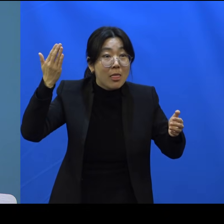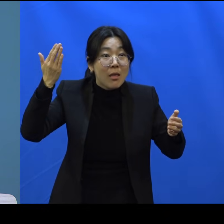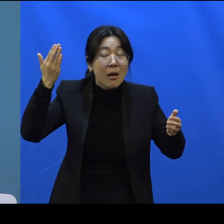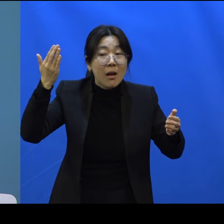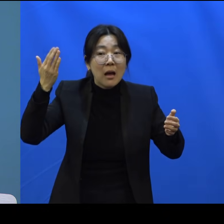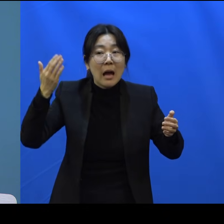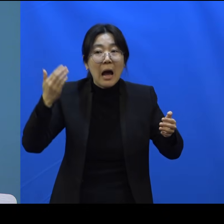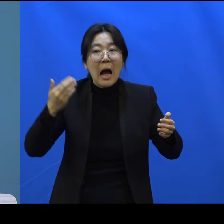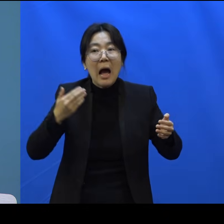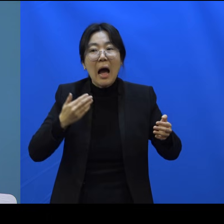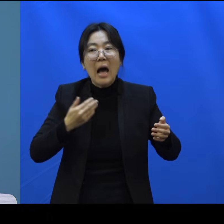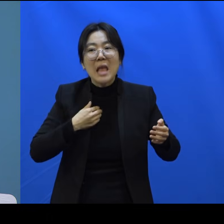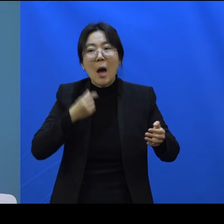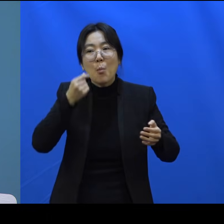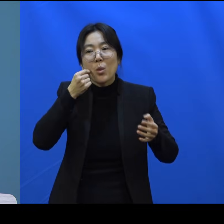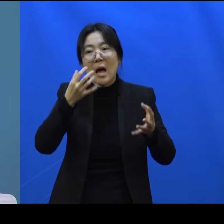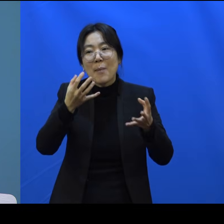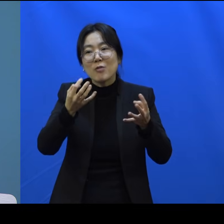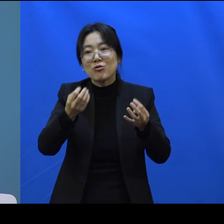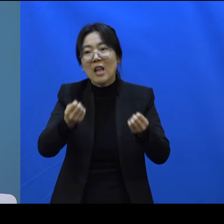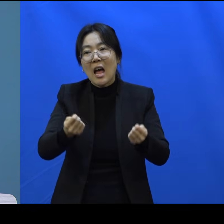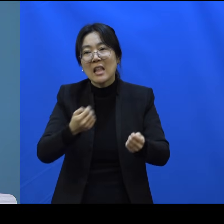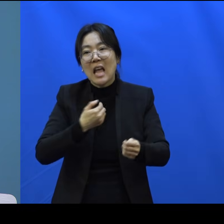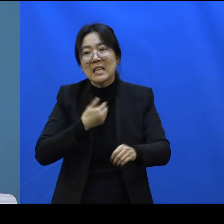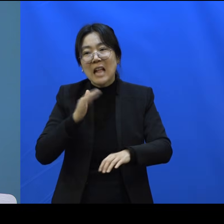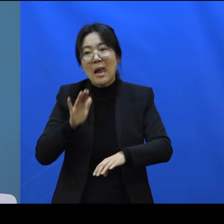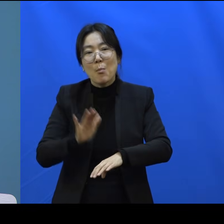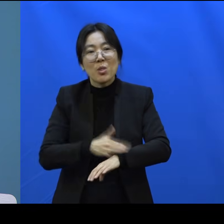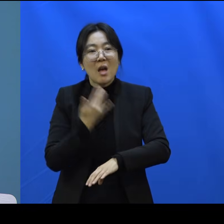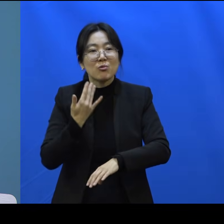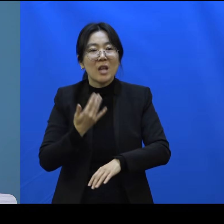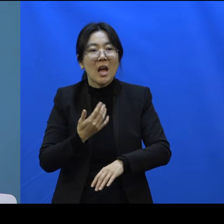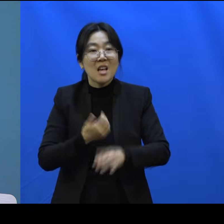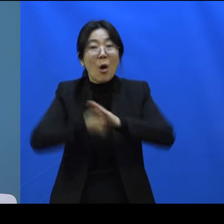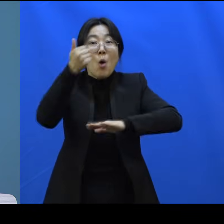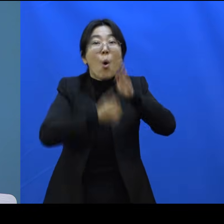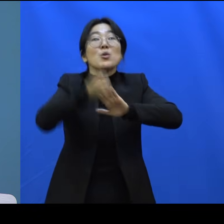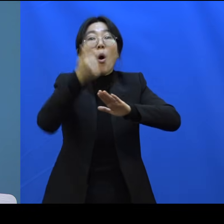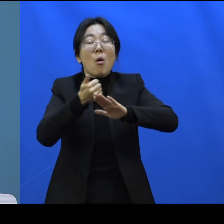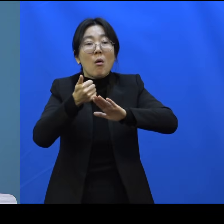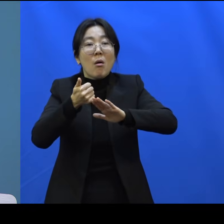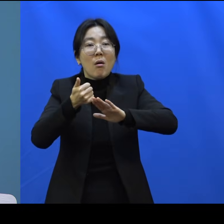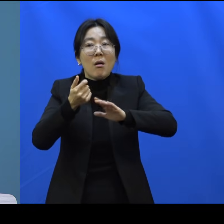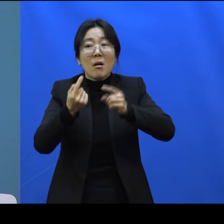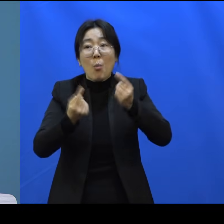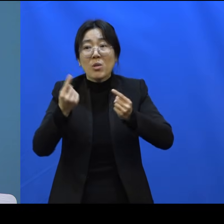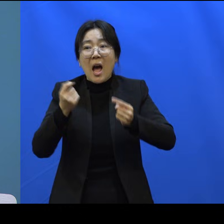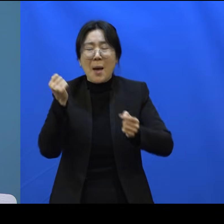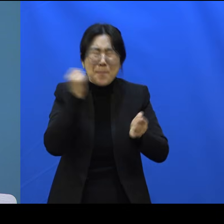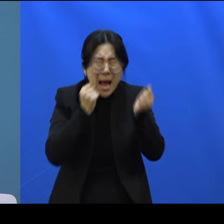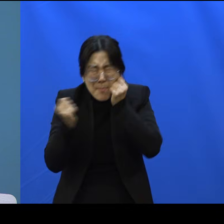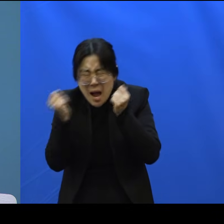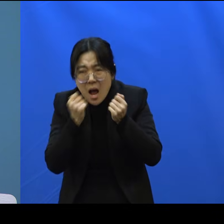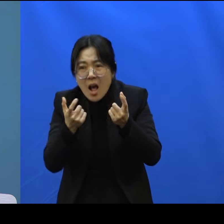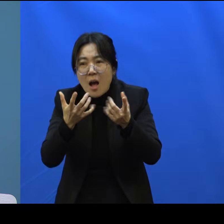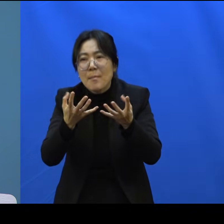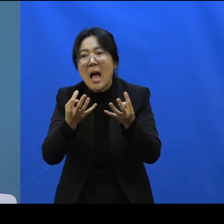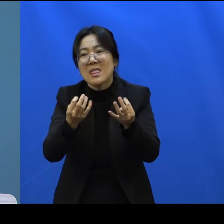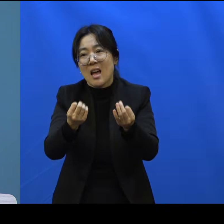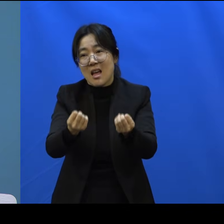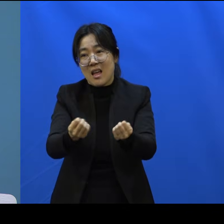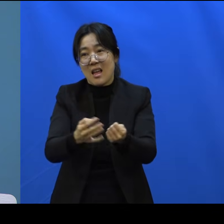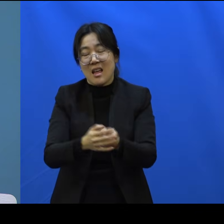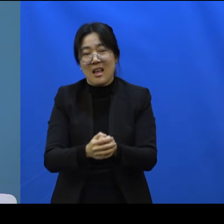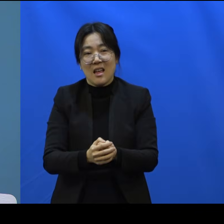없는 게 더 많네. 또 성공보다 실패를 더 많이 경험하고 깨질 때가 많이 있는 거죠.